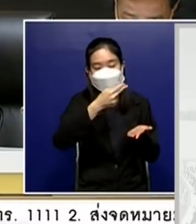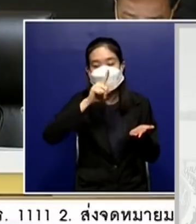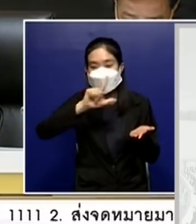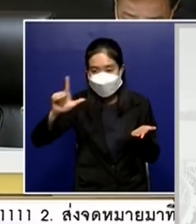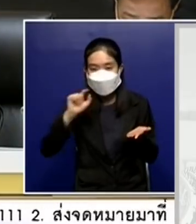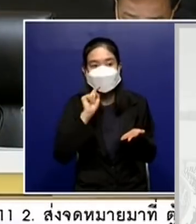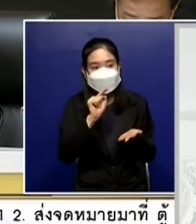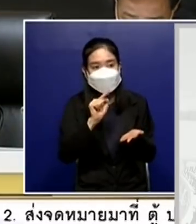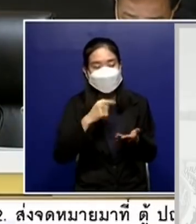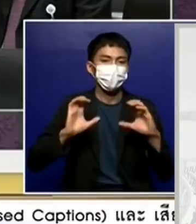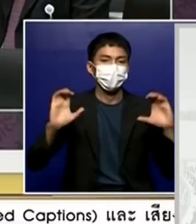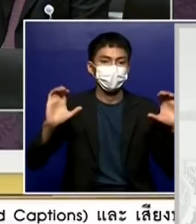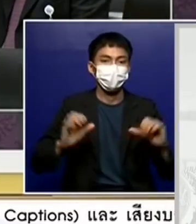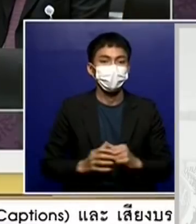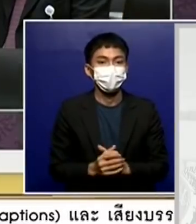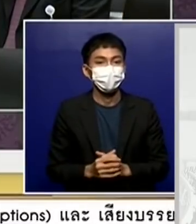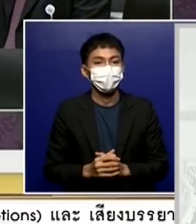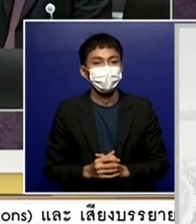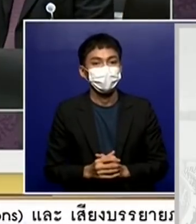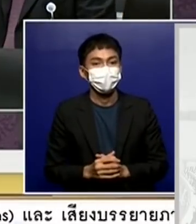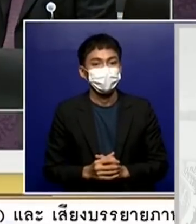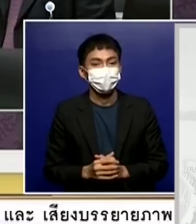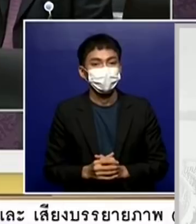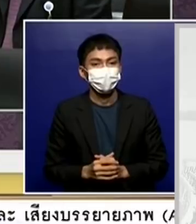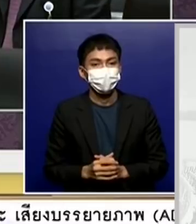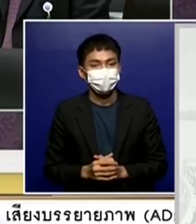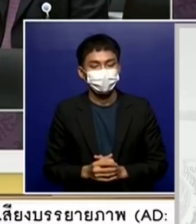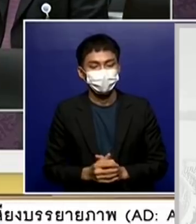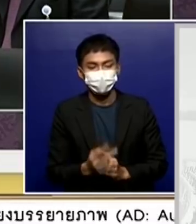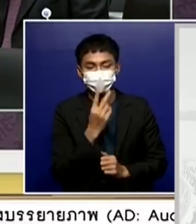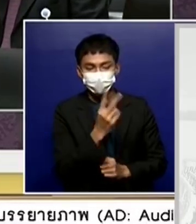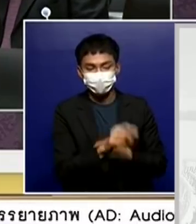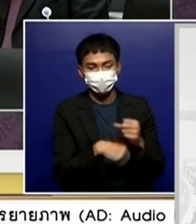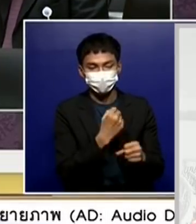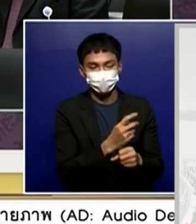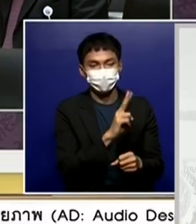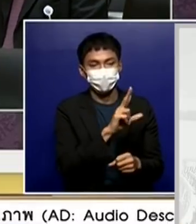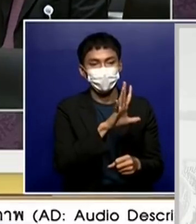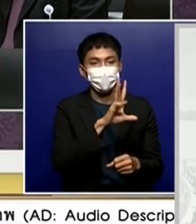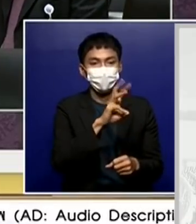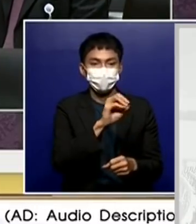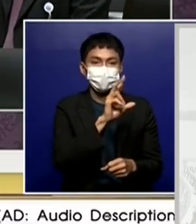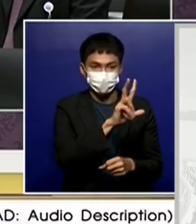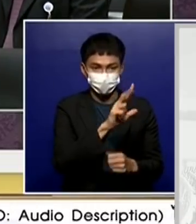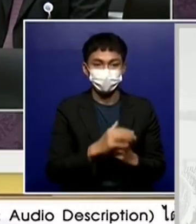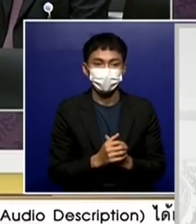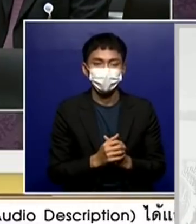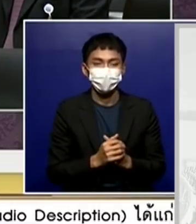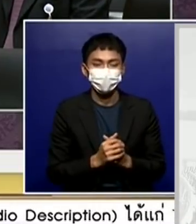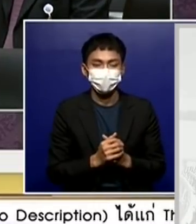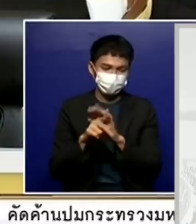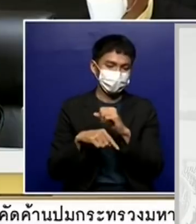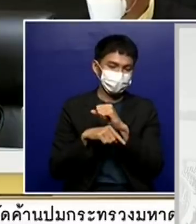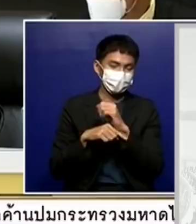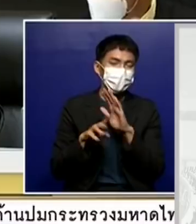ออกพรกกู้เงินมาแล้ว500ล้านบาทแล้วก็มีแผนดำเนินการว่าจะทำกองนั้นกองนี้สักเท่าไหร่ถ้าเกิดปรับตรงนี้